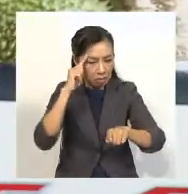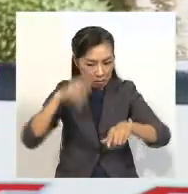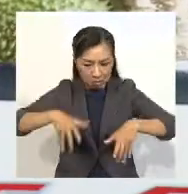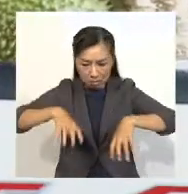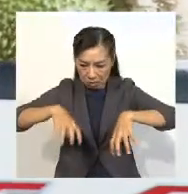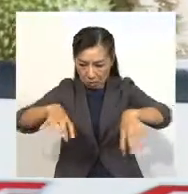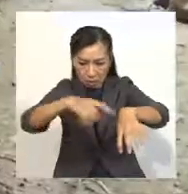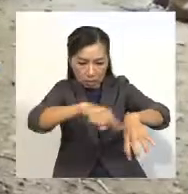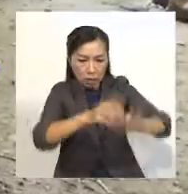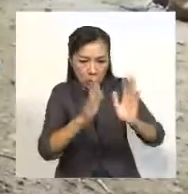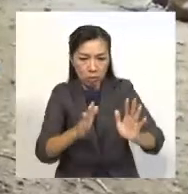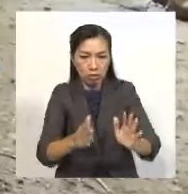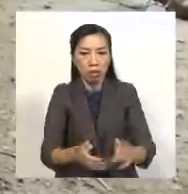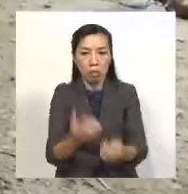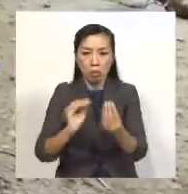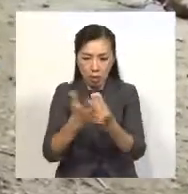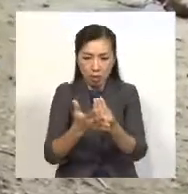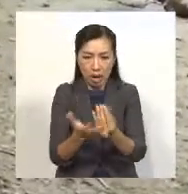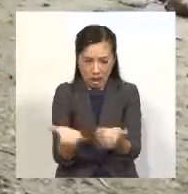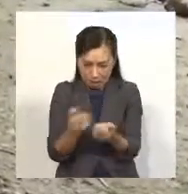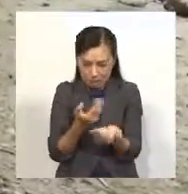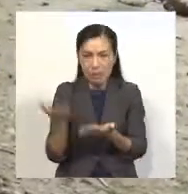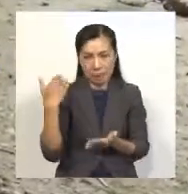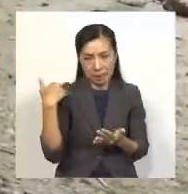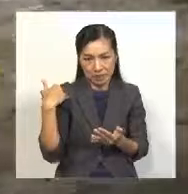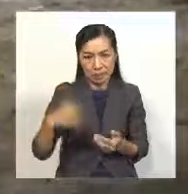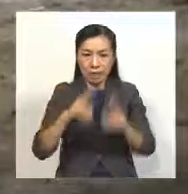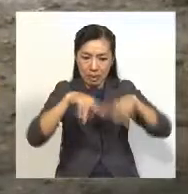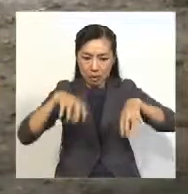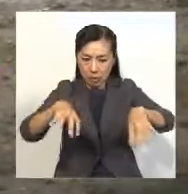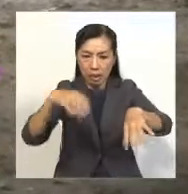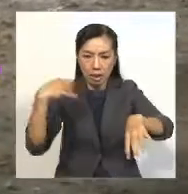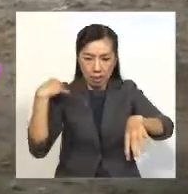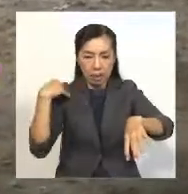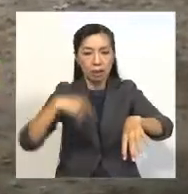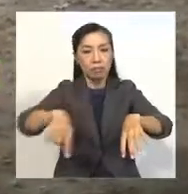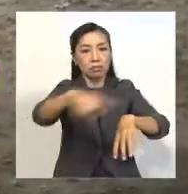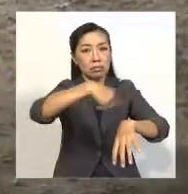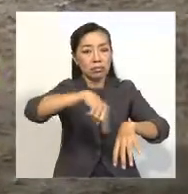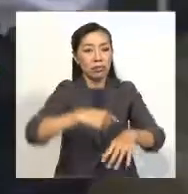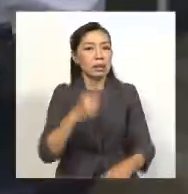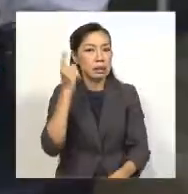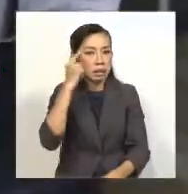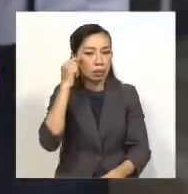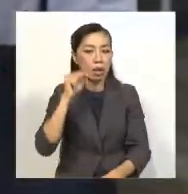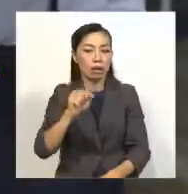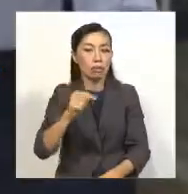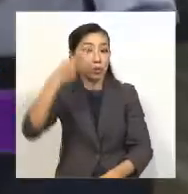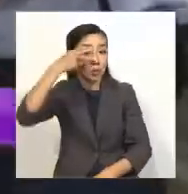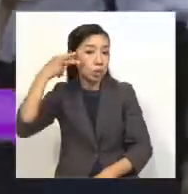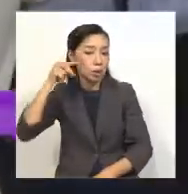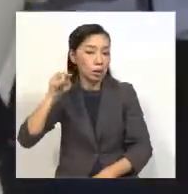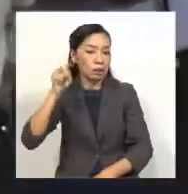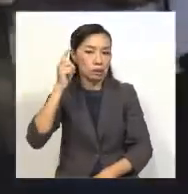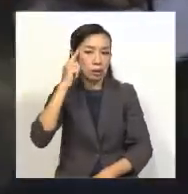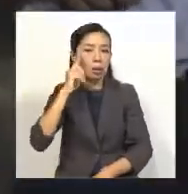แม่ค้ามาเปิดแผงรับซื้อผลไม้ทั้งทุเรียนมังคุดแล้วก็ลองกองเป็นจำนวนมากนะคะเบื้องต้นเจ้าหน้าที่เชื่อว่าคนร้